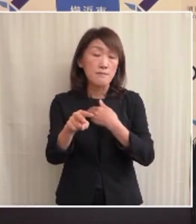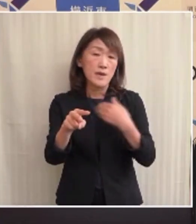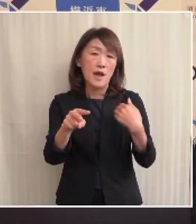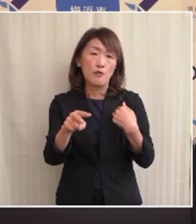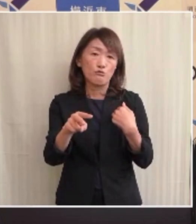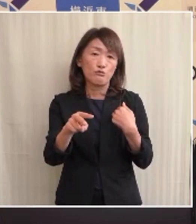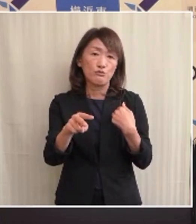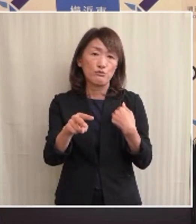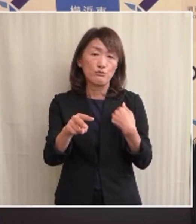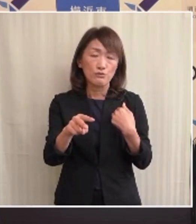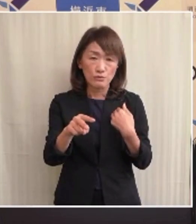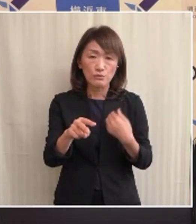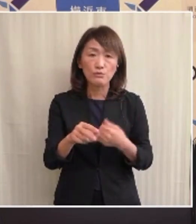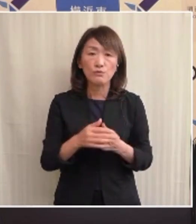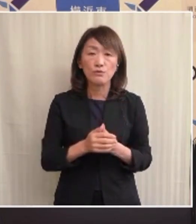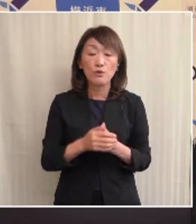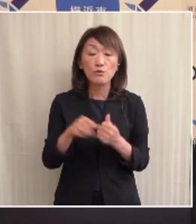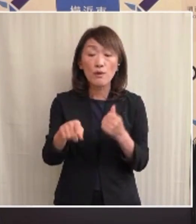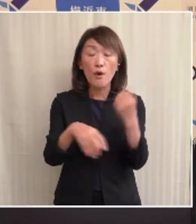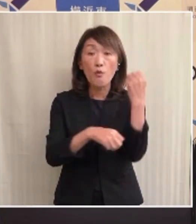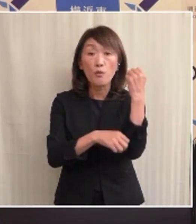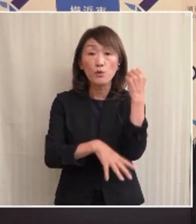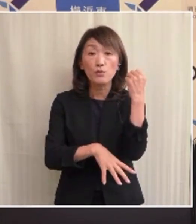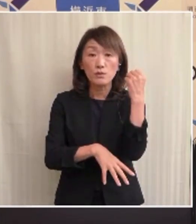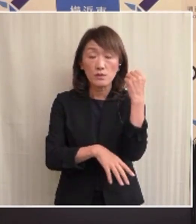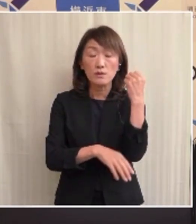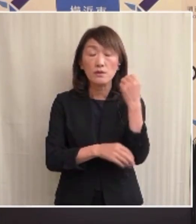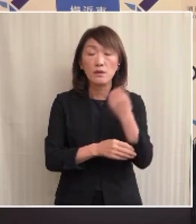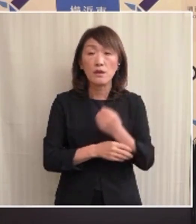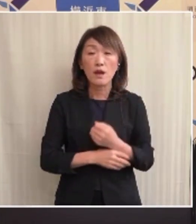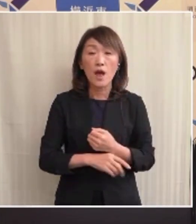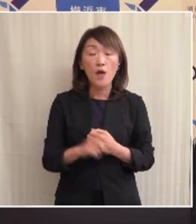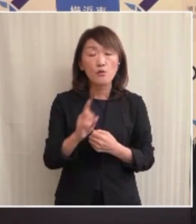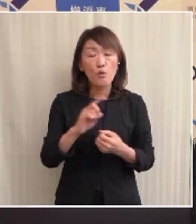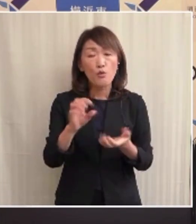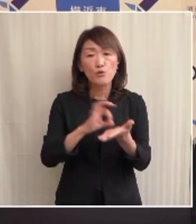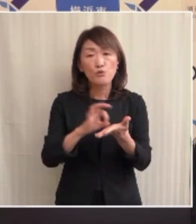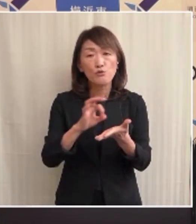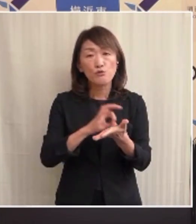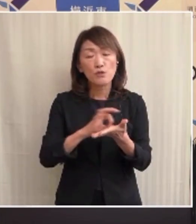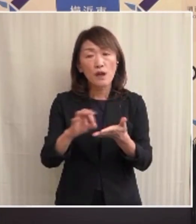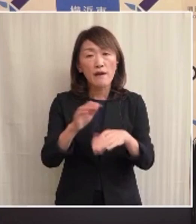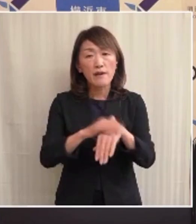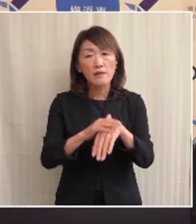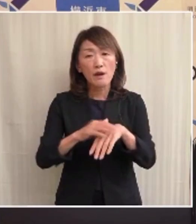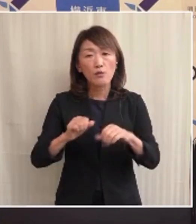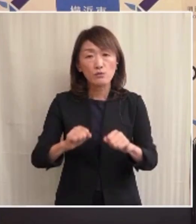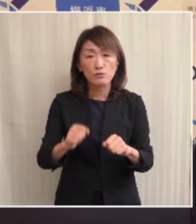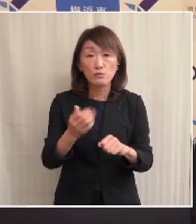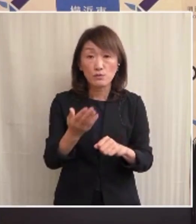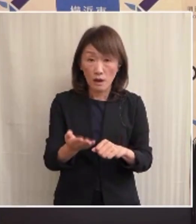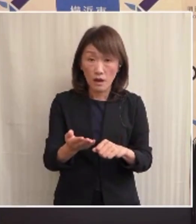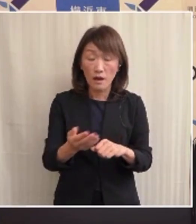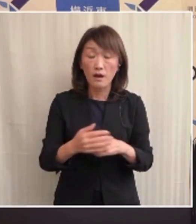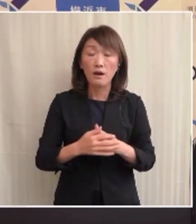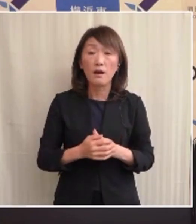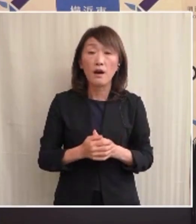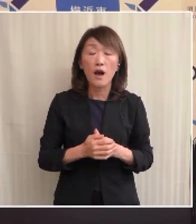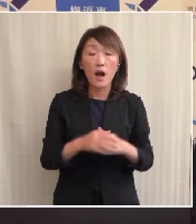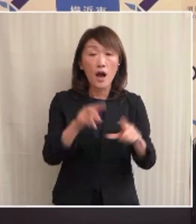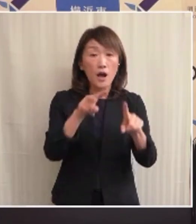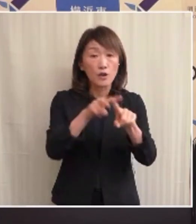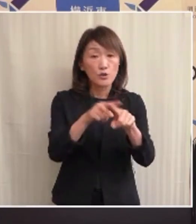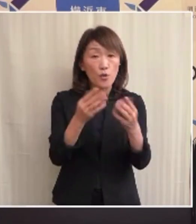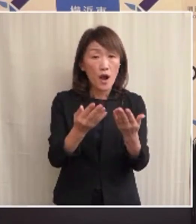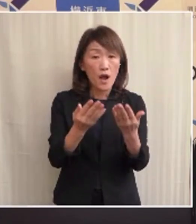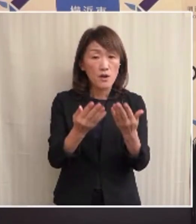ますので、それをもとにどういうふうな、まあ、活用をしていくのか、これを個々の小